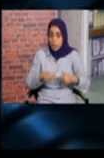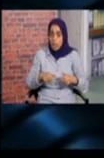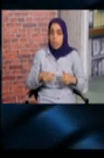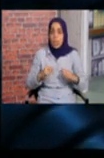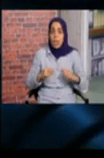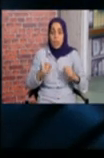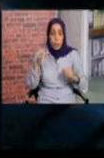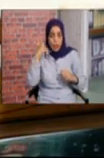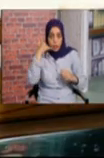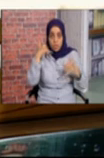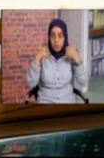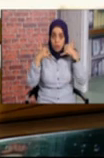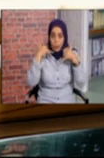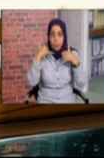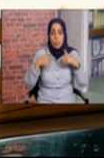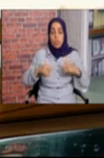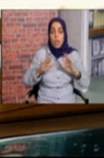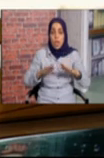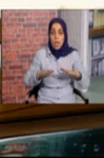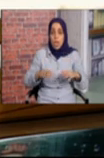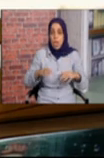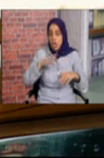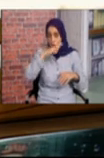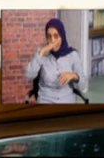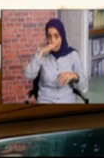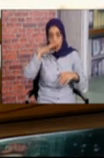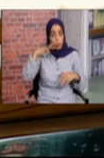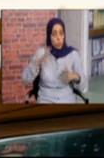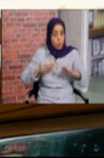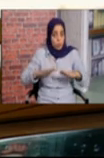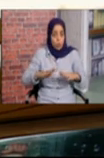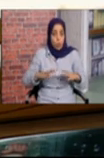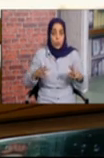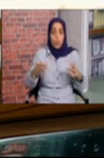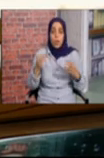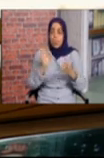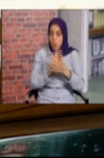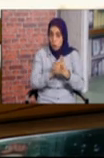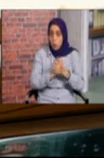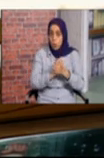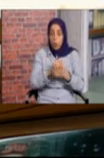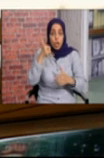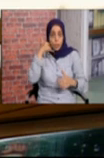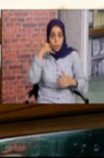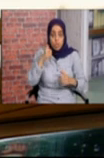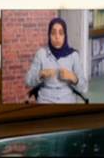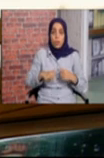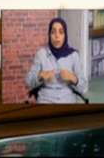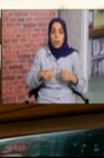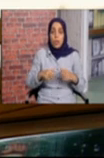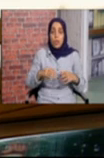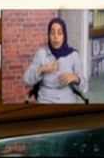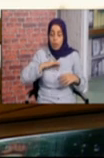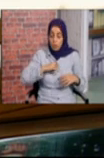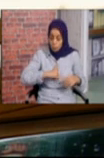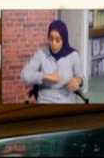اللي بيتصل هل المدمن نفسه ولا شخص قريب لي أو صديق لي؟ لفترات